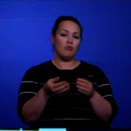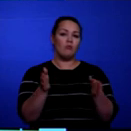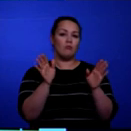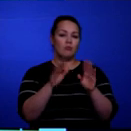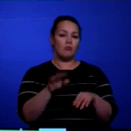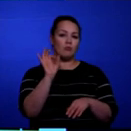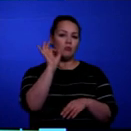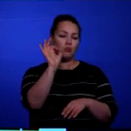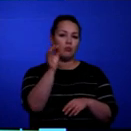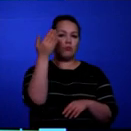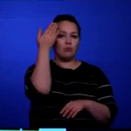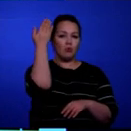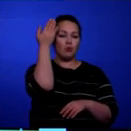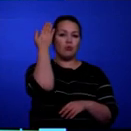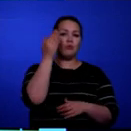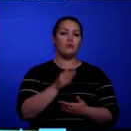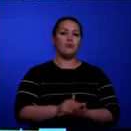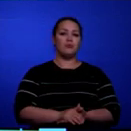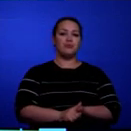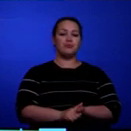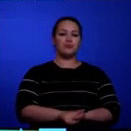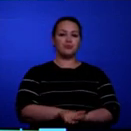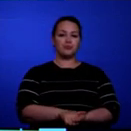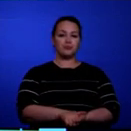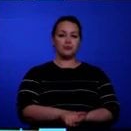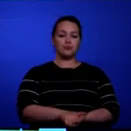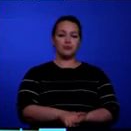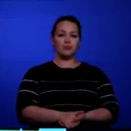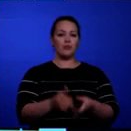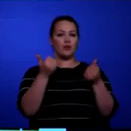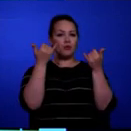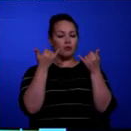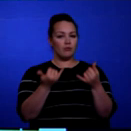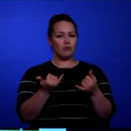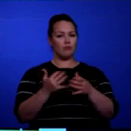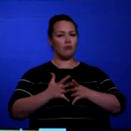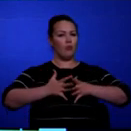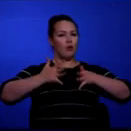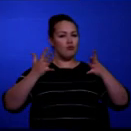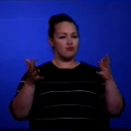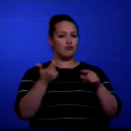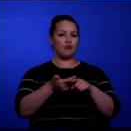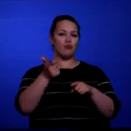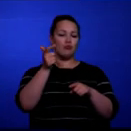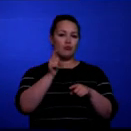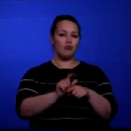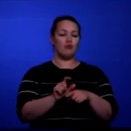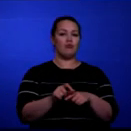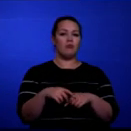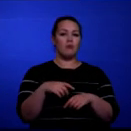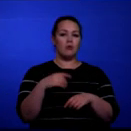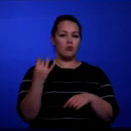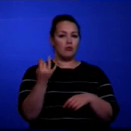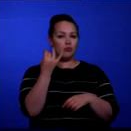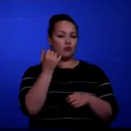0 молодцы ну чтож ребят мы сегодня провели большую и очень плодотворную работу